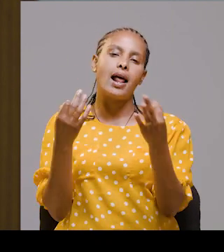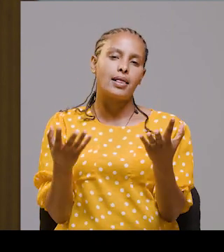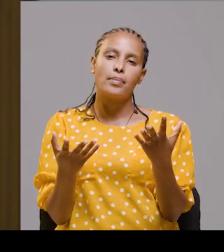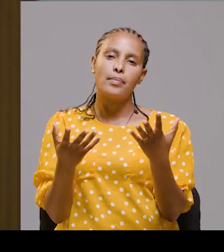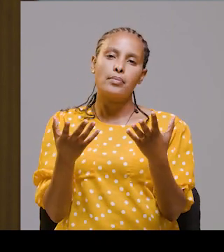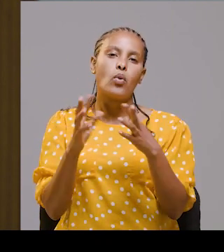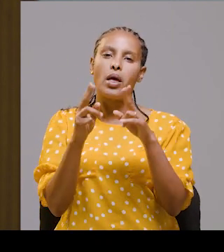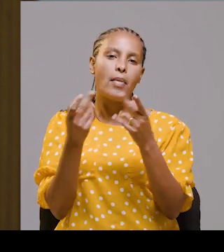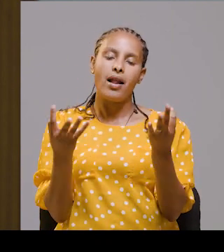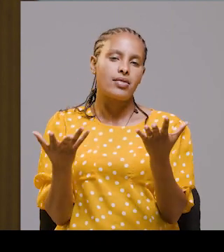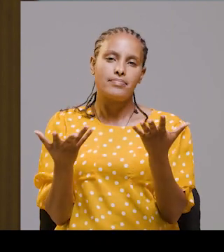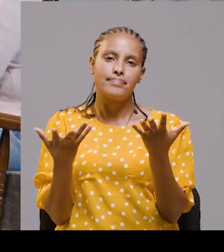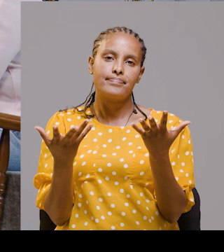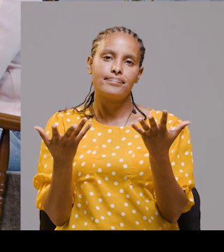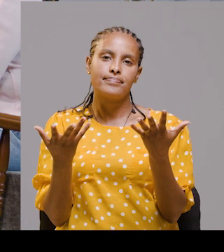ስፔስ የማይኖራትም ለማለት ነው።